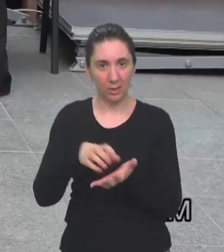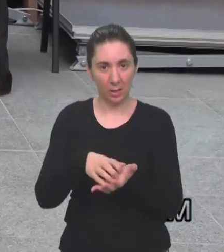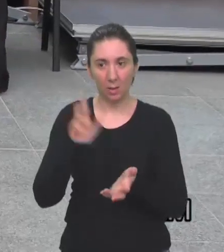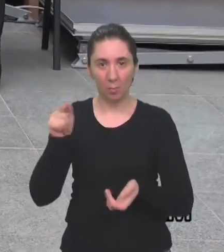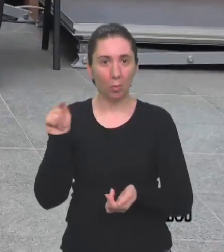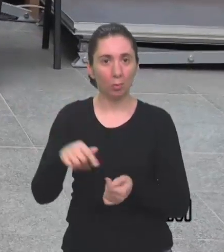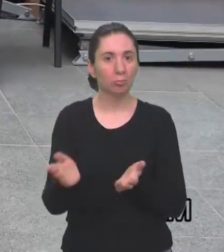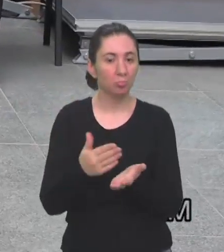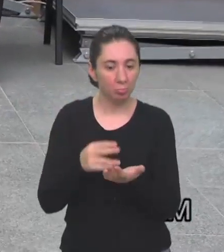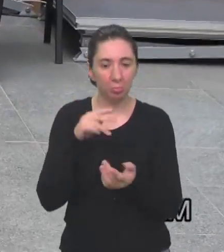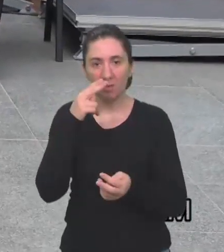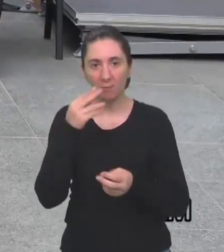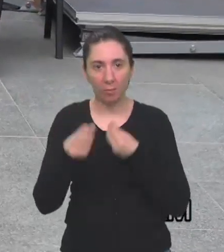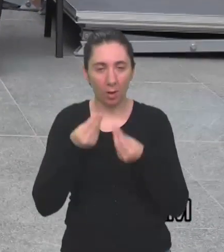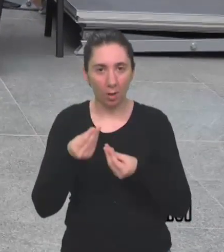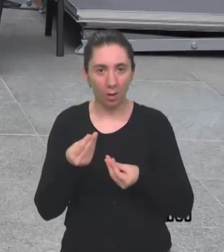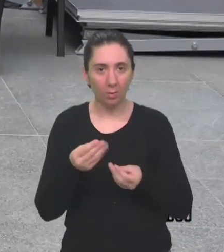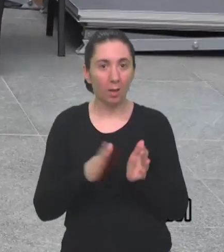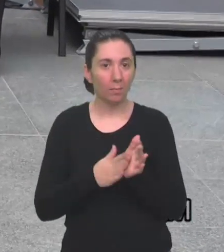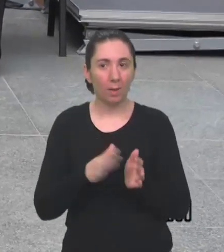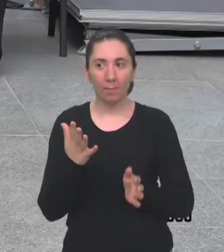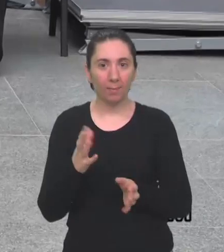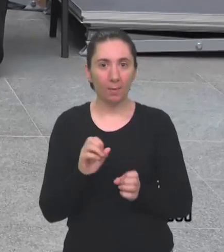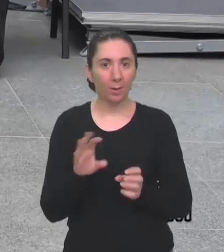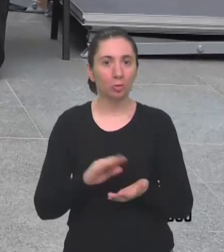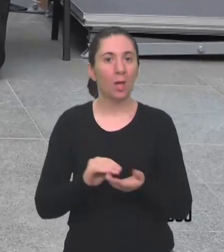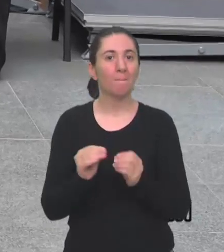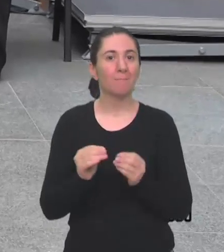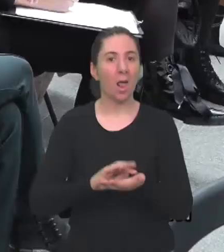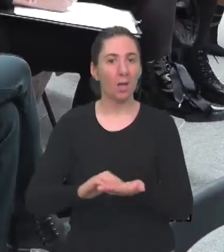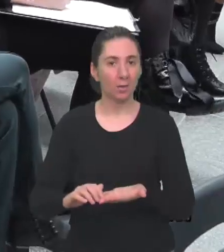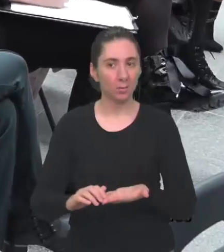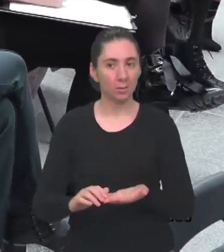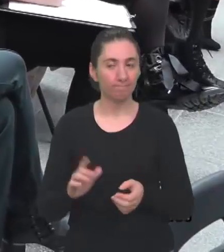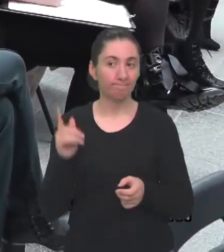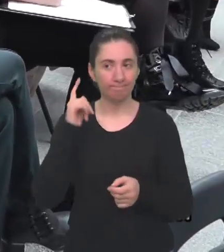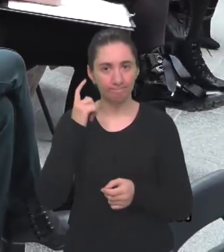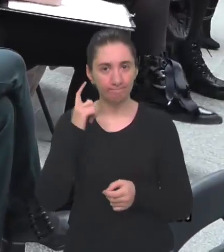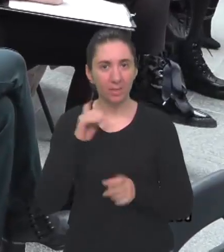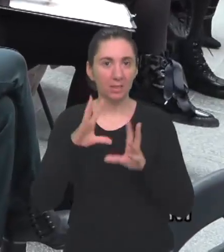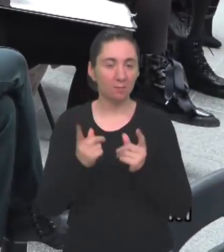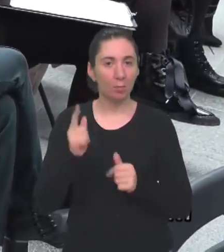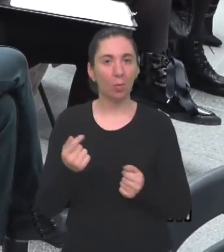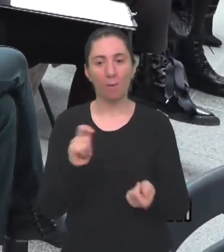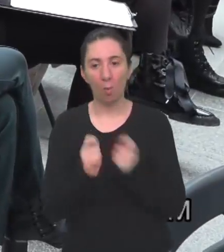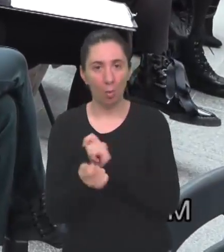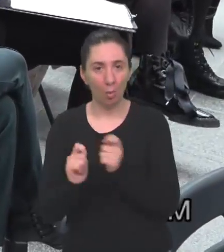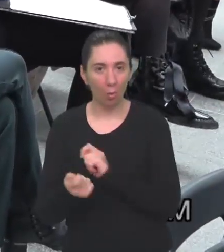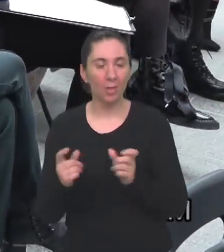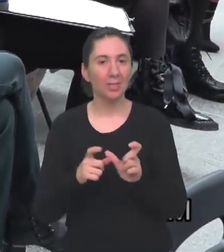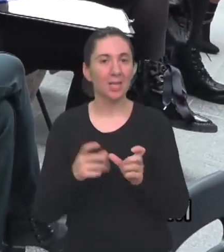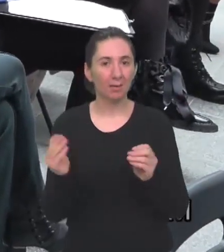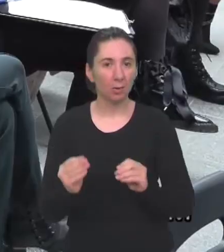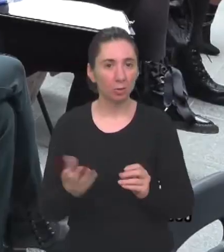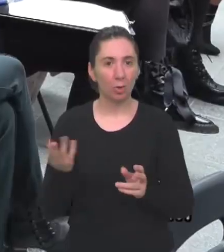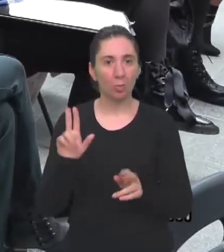doći do prospekata i prići informatoru, ali primjerice nema ničega na brajici. Zaključila je kako svi moramo napraviti konsenzus i prilagoditi sadržaje